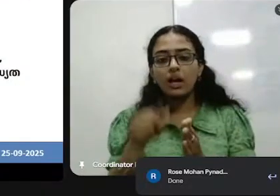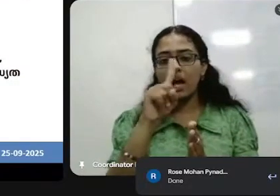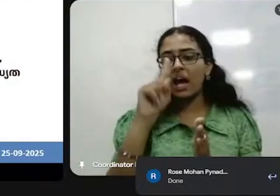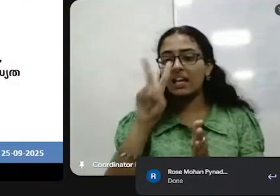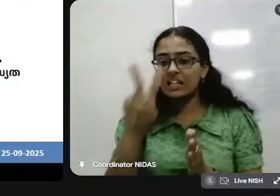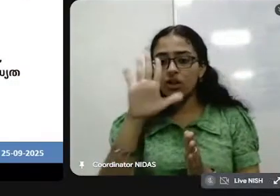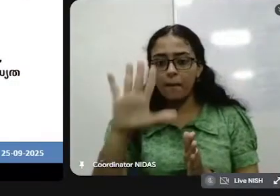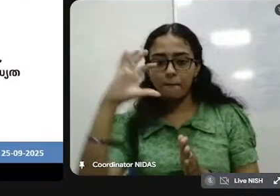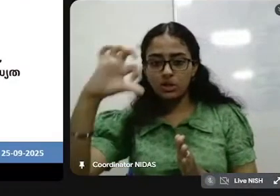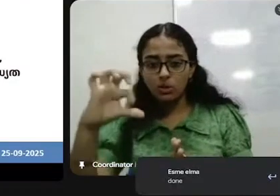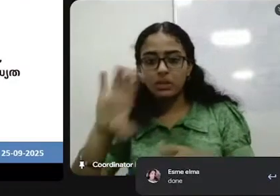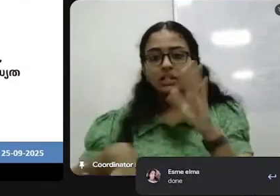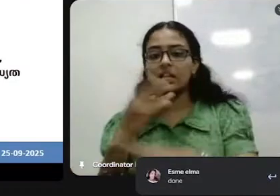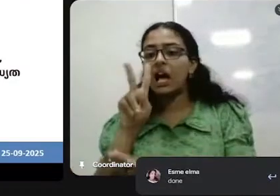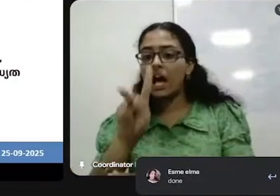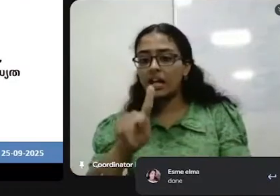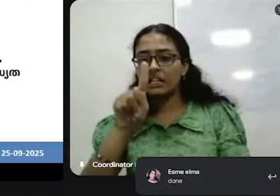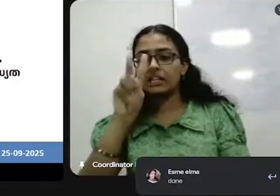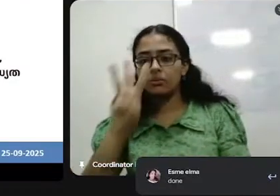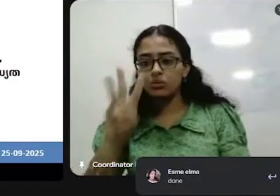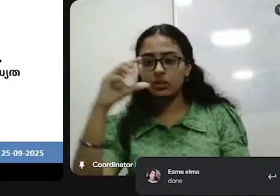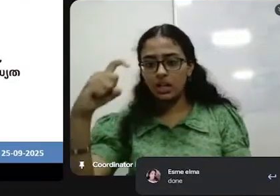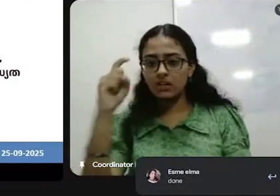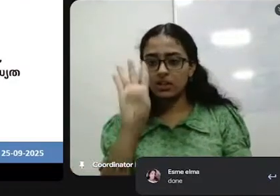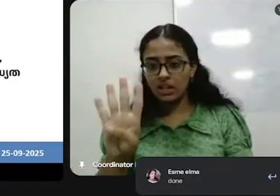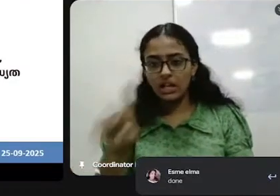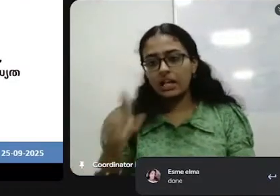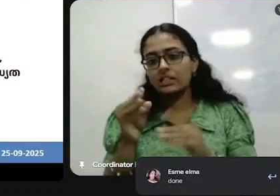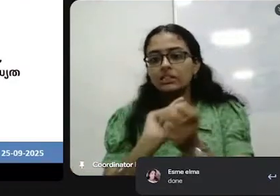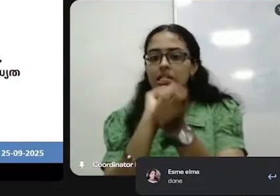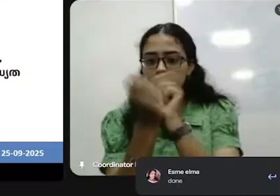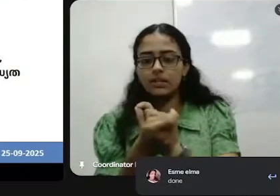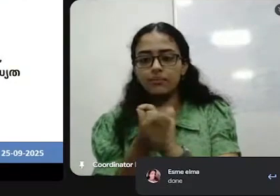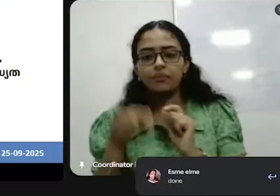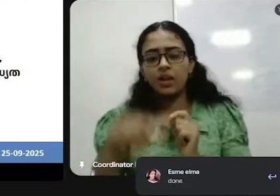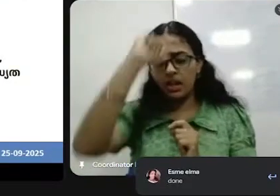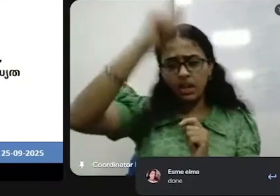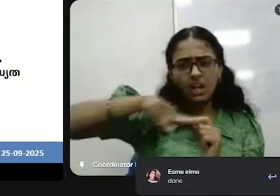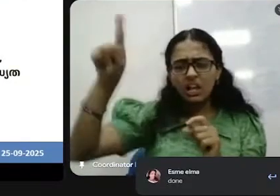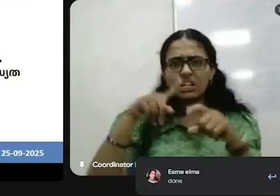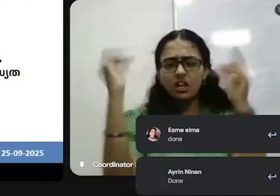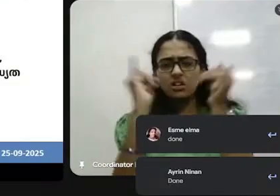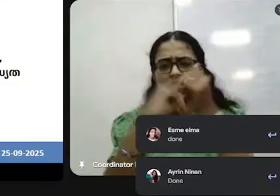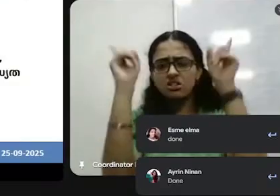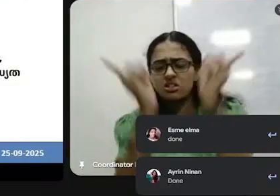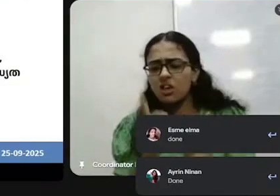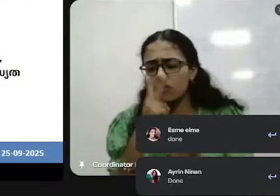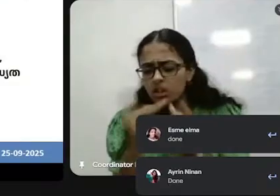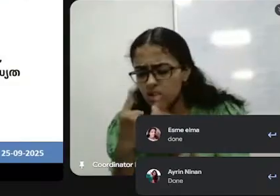നിന്ന് 1324 വർദ്ധിച്ചു. ഇന്ത്യയിലെ കണക്ക് നോക്കുകയാണെങ്കിൽ മരണത്തിന് കാരണമാകുന്ന